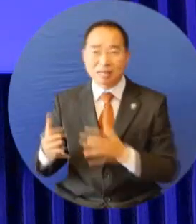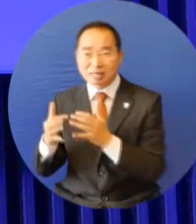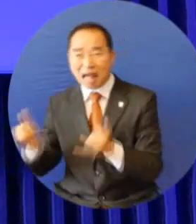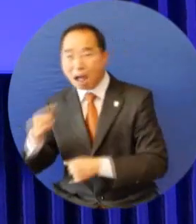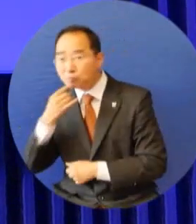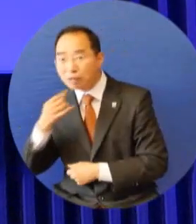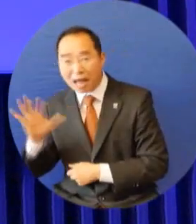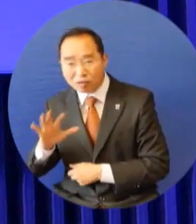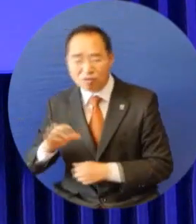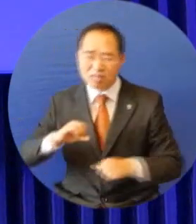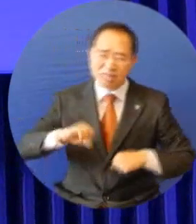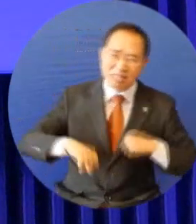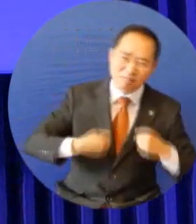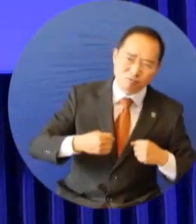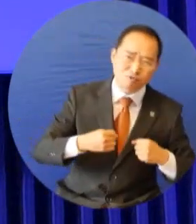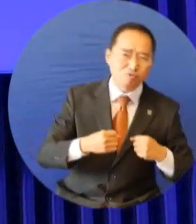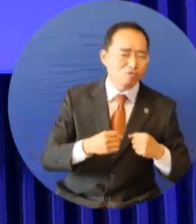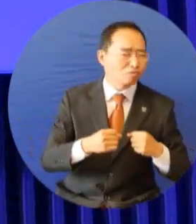나눔은